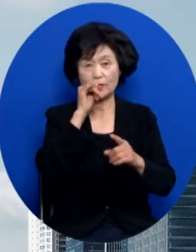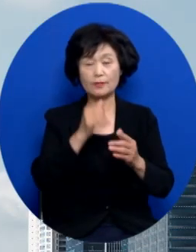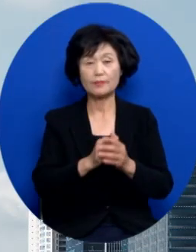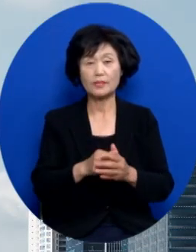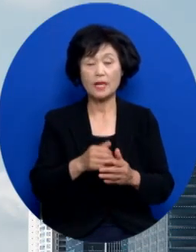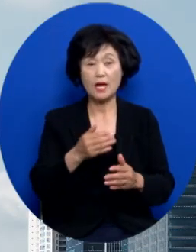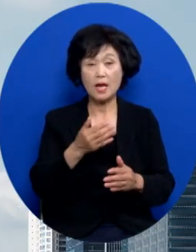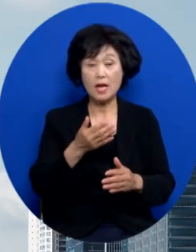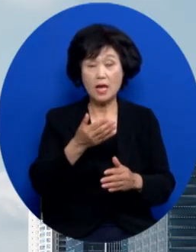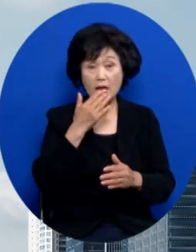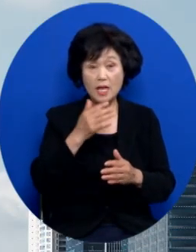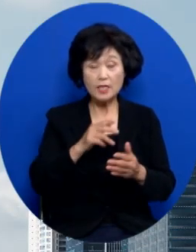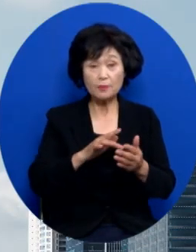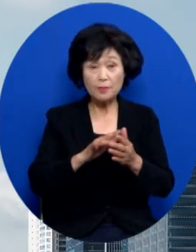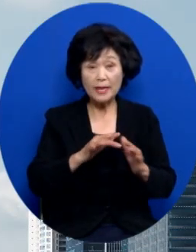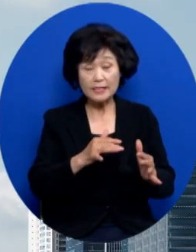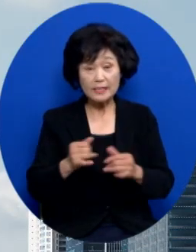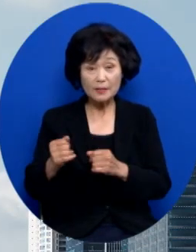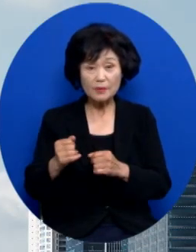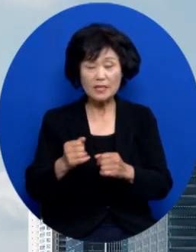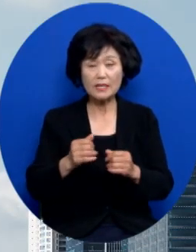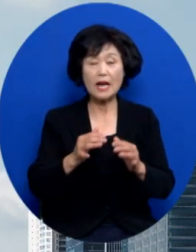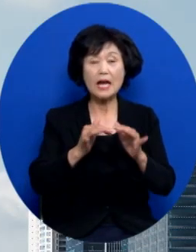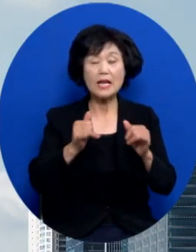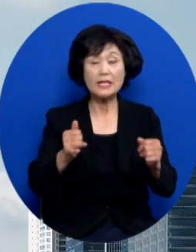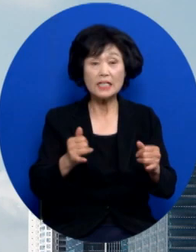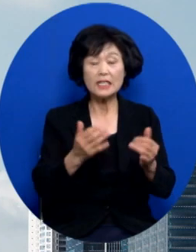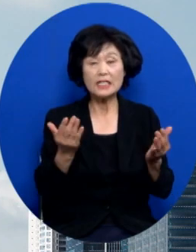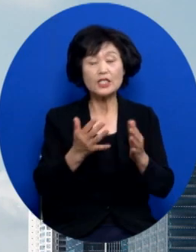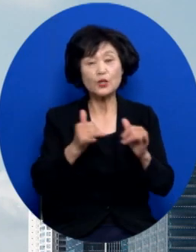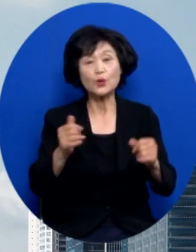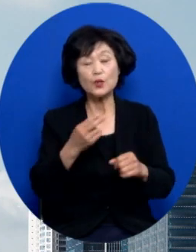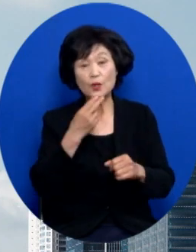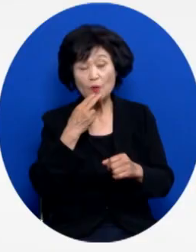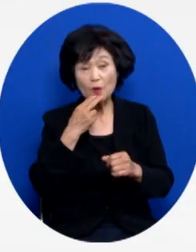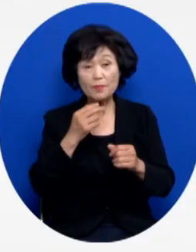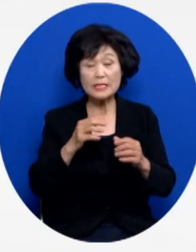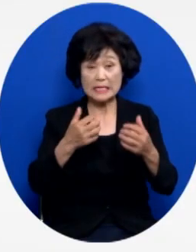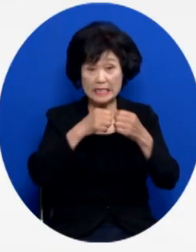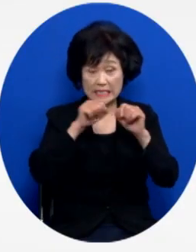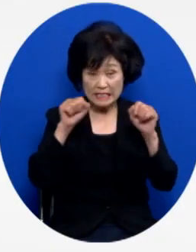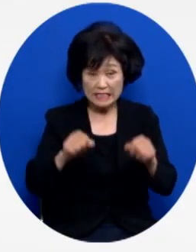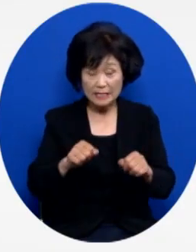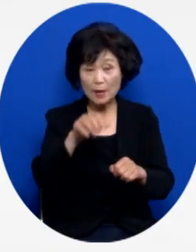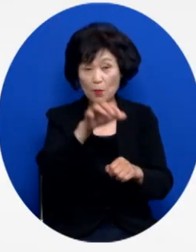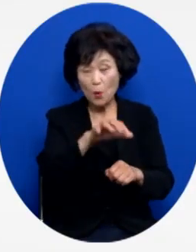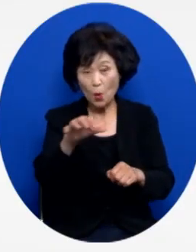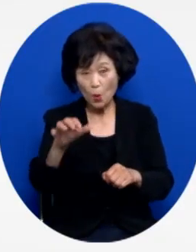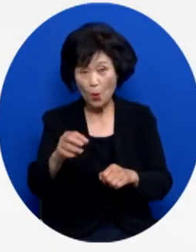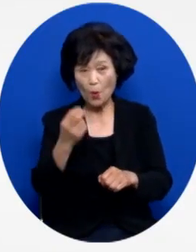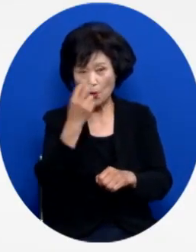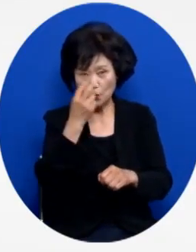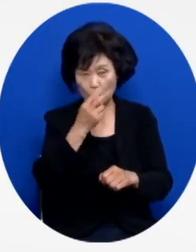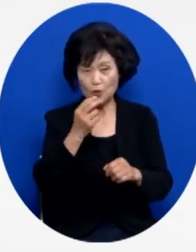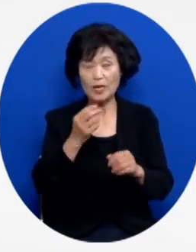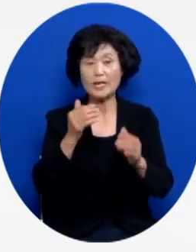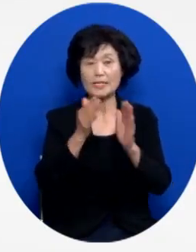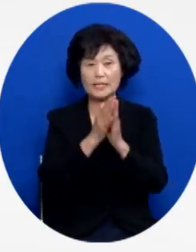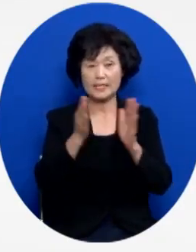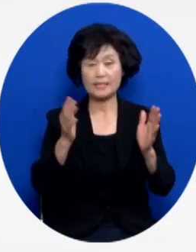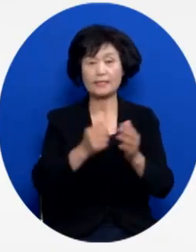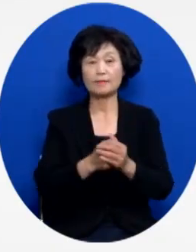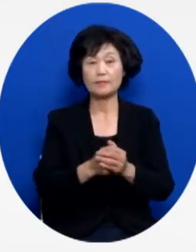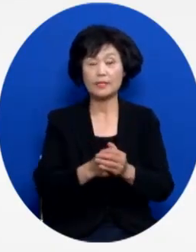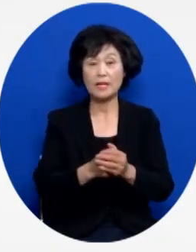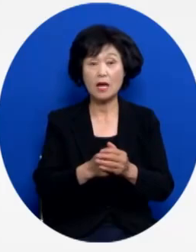식품의약품안전처가 무인 판매점과 편의점을 대상으로 위생점검을 실시했습니다. 식약처는 무인 카페와 판매점,